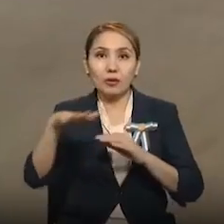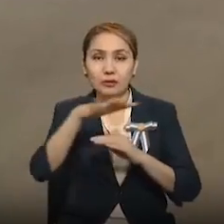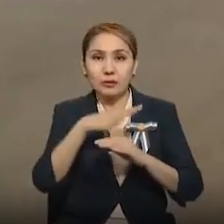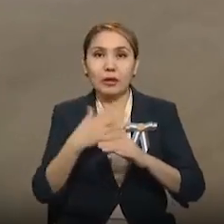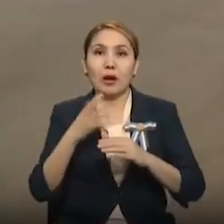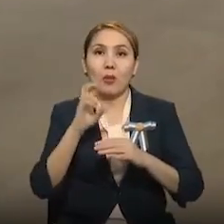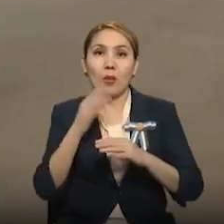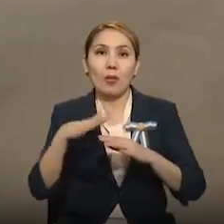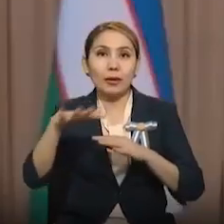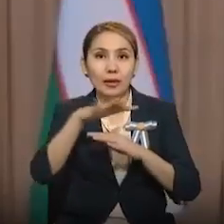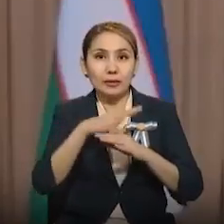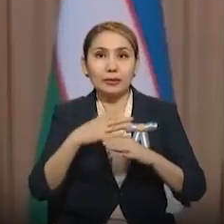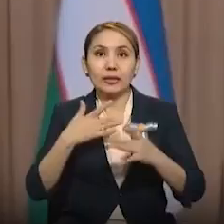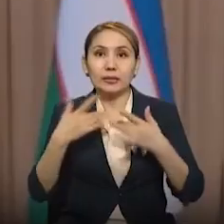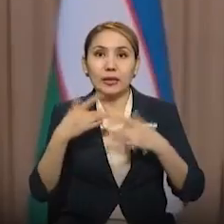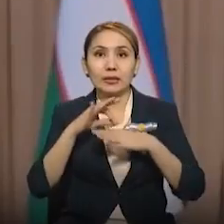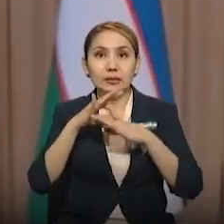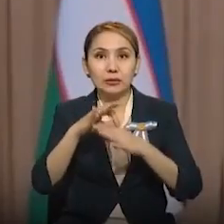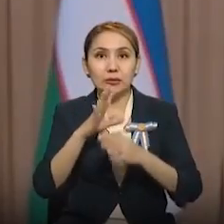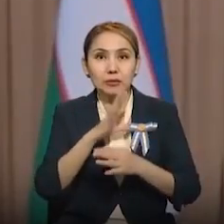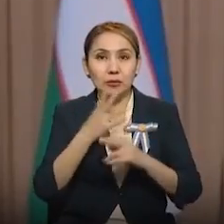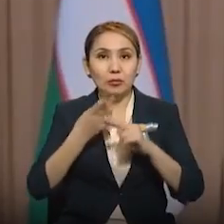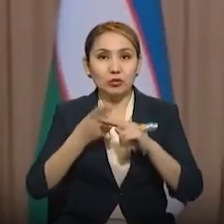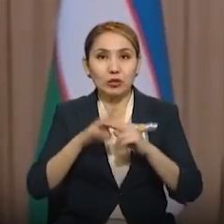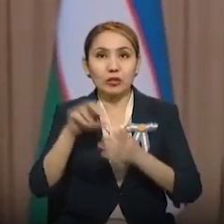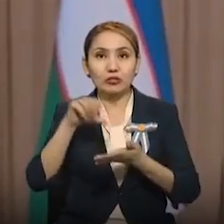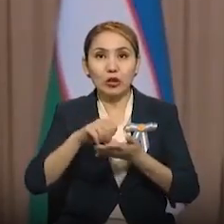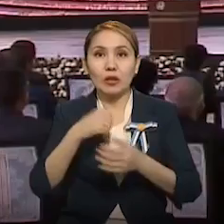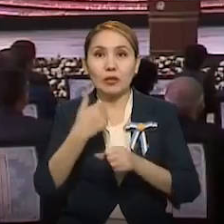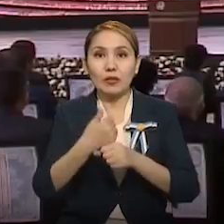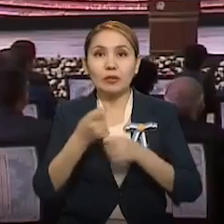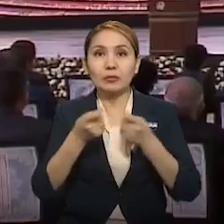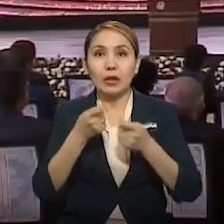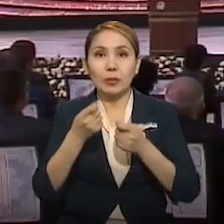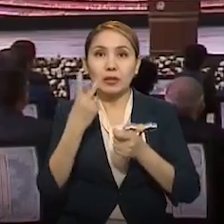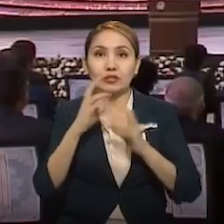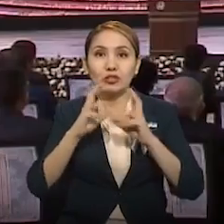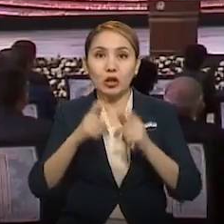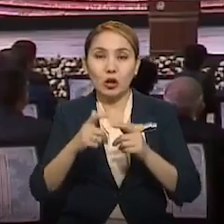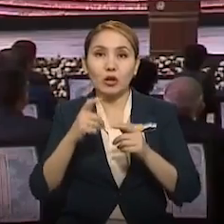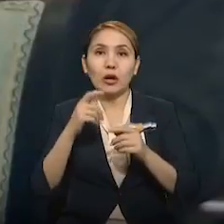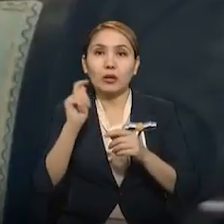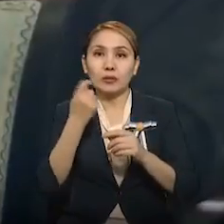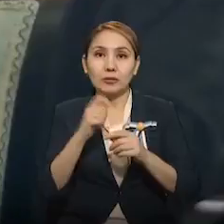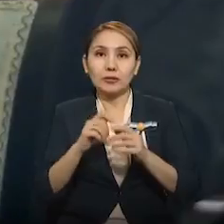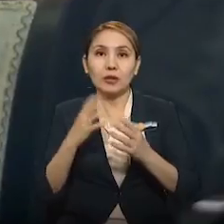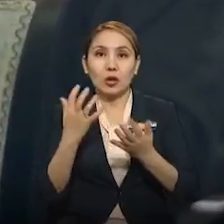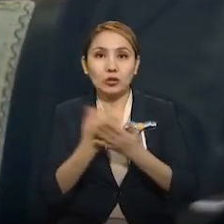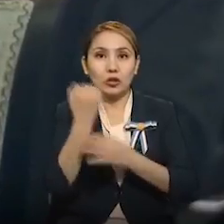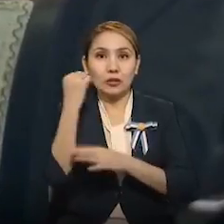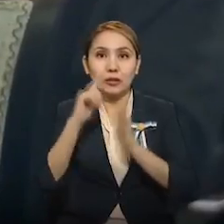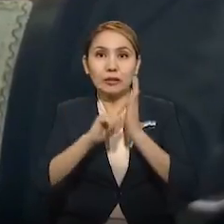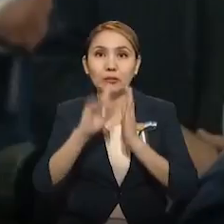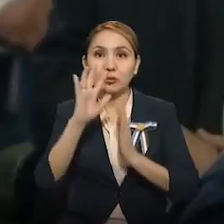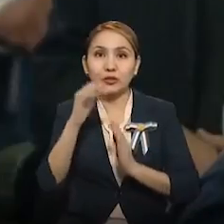bog' markazidagi amfiteatrda tashkil etildi. Unda ishtirok etgan davlatimiz rahbari 2-jahon urushida qozonilgan g'alabaning